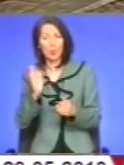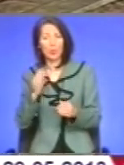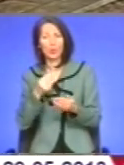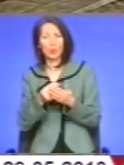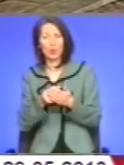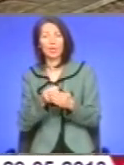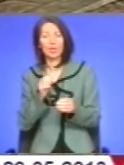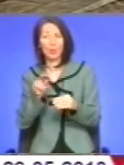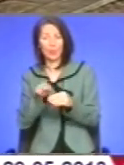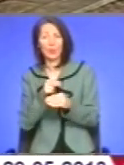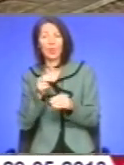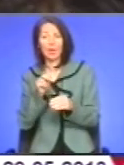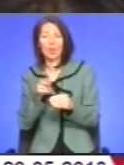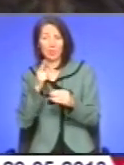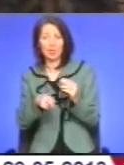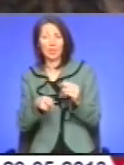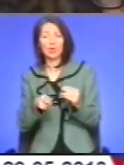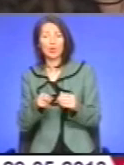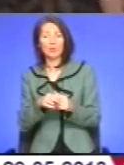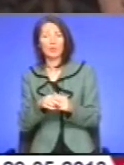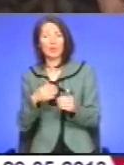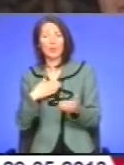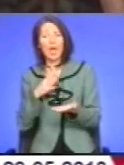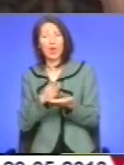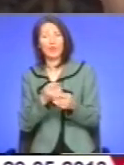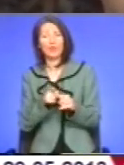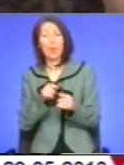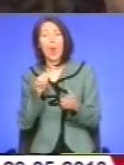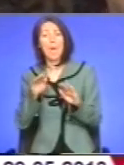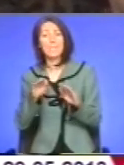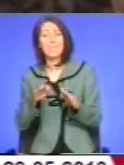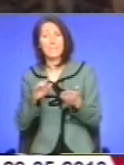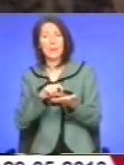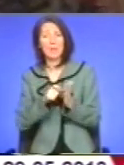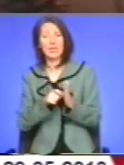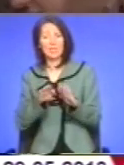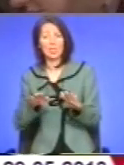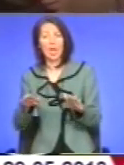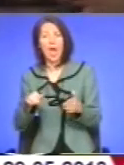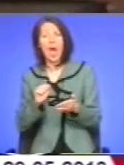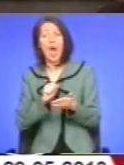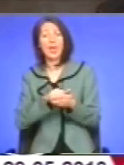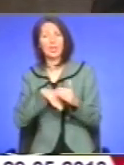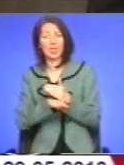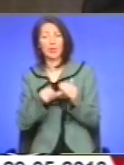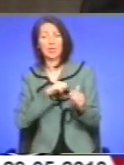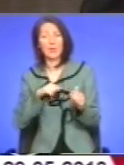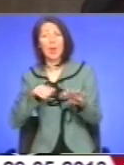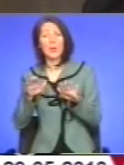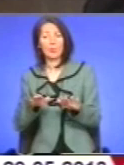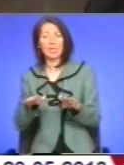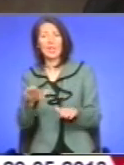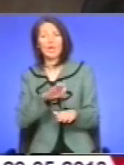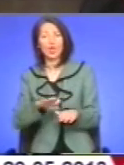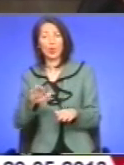і введуть в експлуатацію. Ми знаходимося в цьому приміщенні архіву, а саме приміщення і